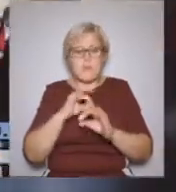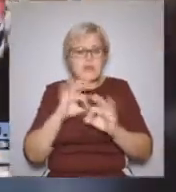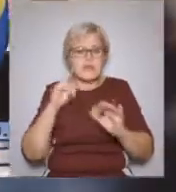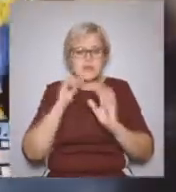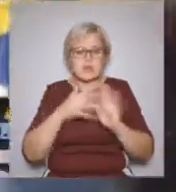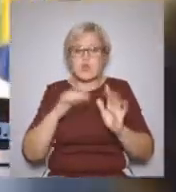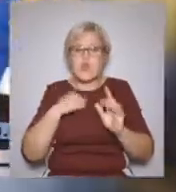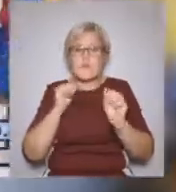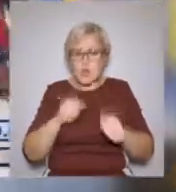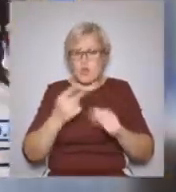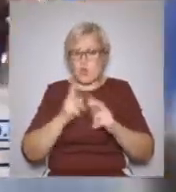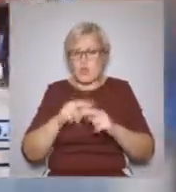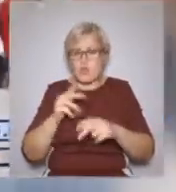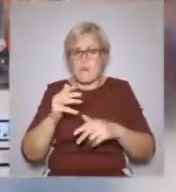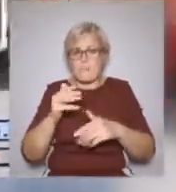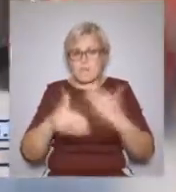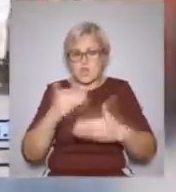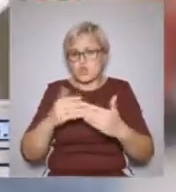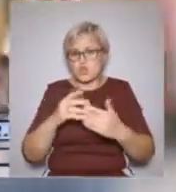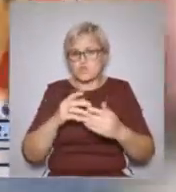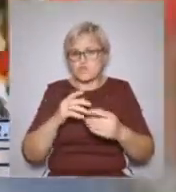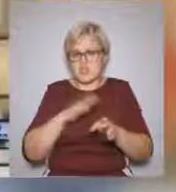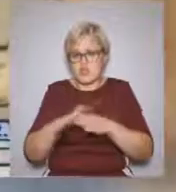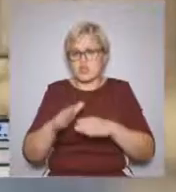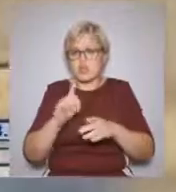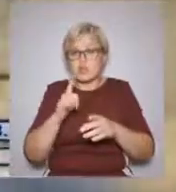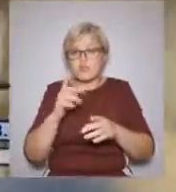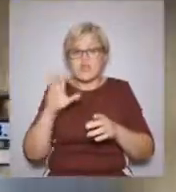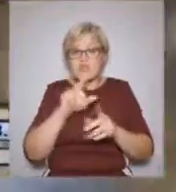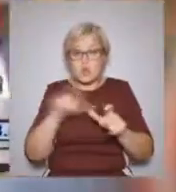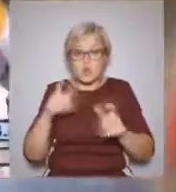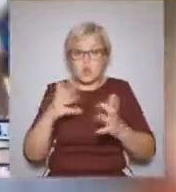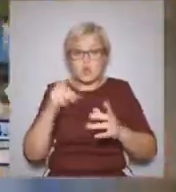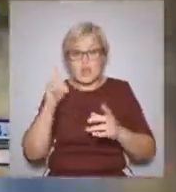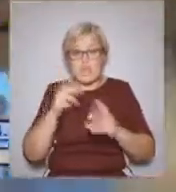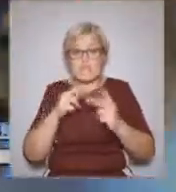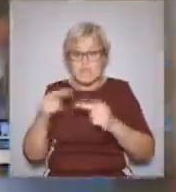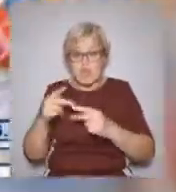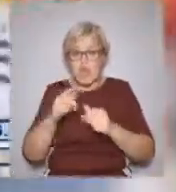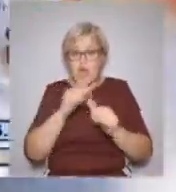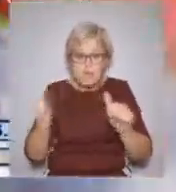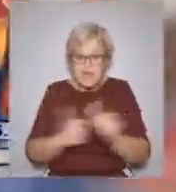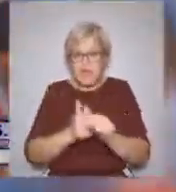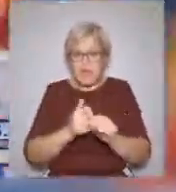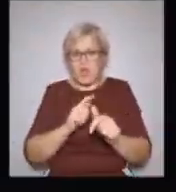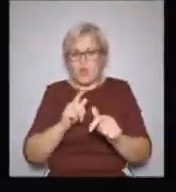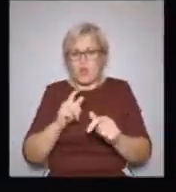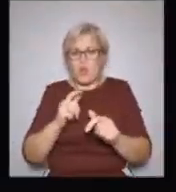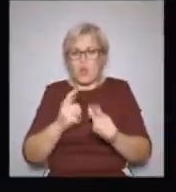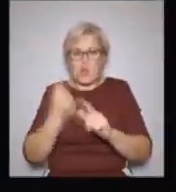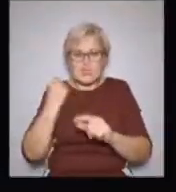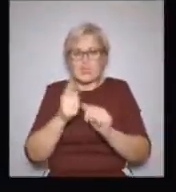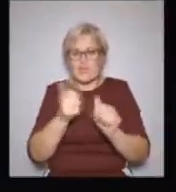совершить потому что те люди которые вот тут отменялись там обгоняли уходили вперед и все видел что они там